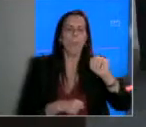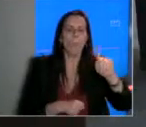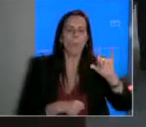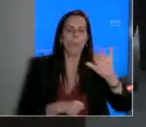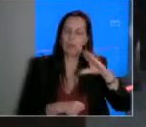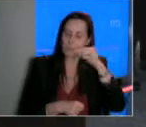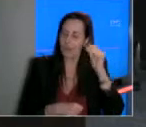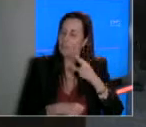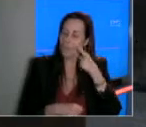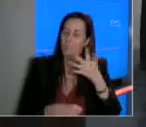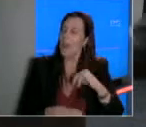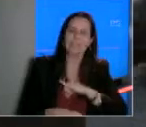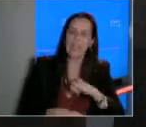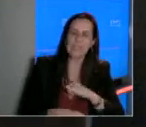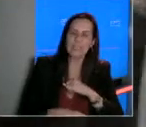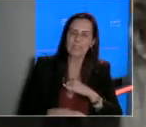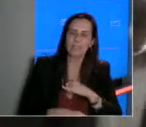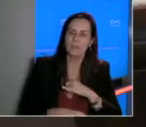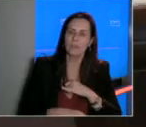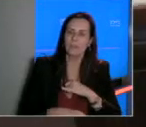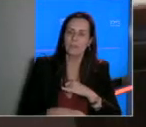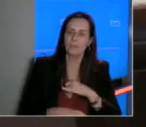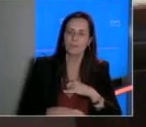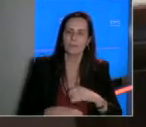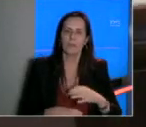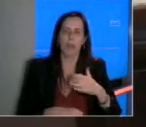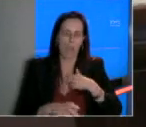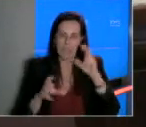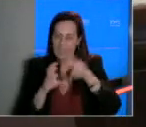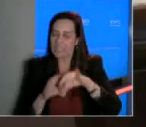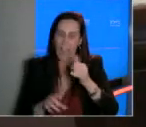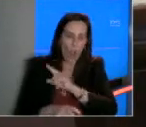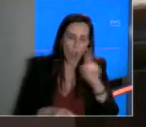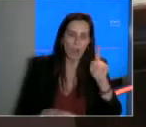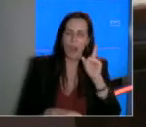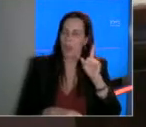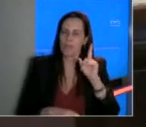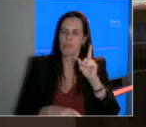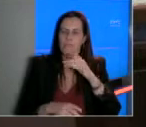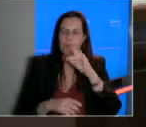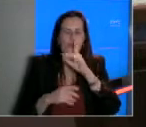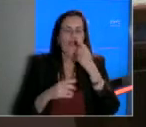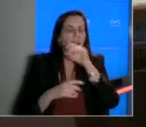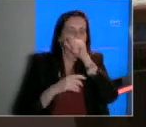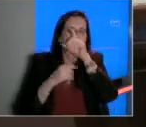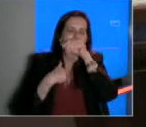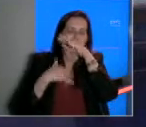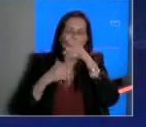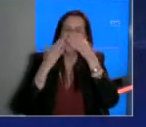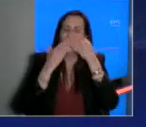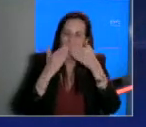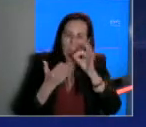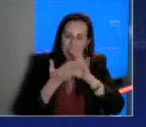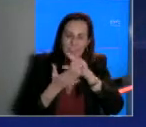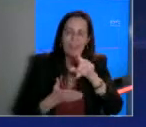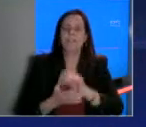פרץ, ועוד פעם, צריך לראות מה האינטרס באמת. אם בני גנץ לא אומר, אני נכנס איתם או לא, אז אף אחד לא יהיה אינטרס להכניס אותם. אוקיי, אני רוצה להודות ליניר